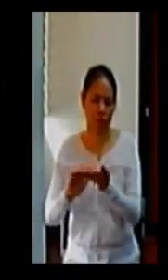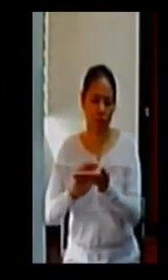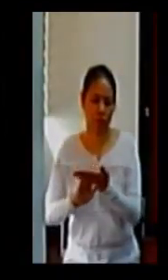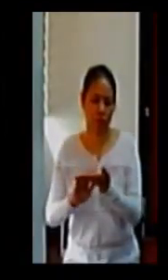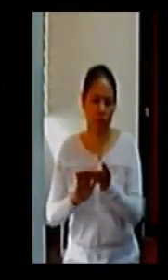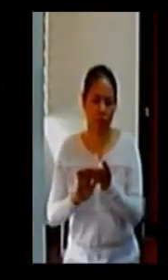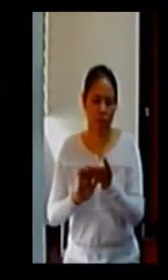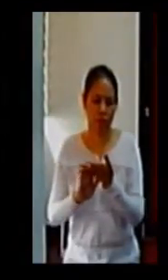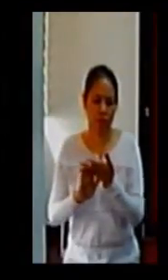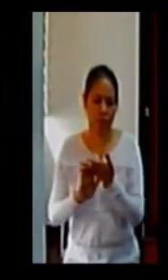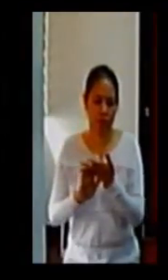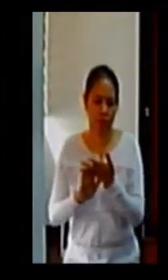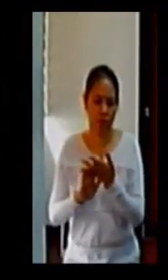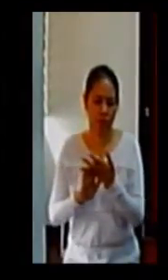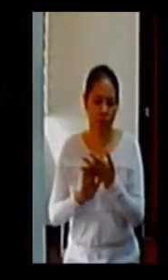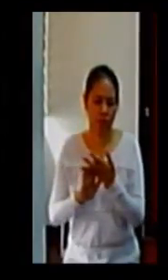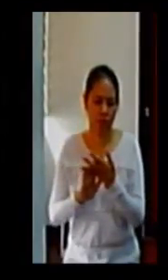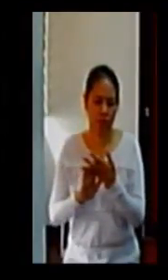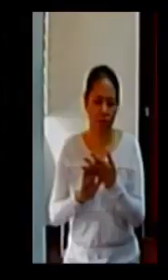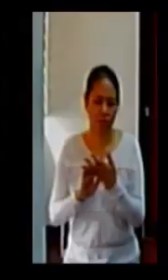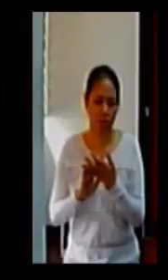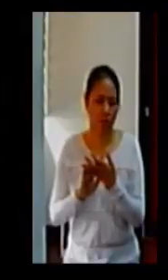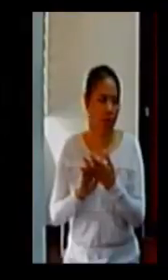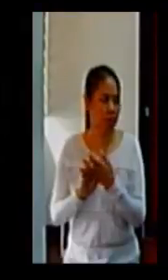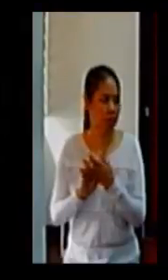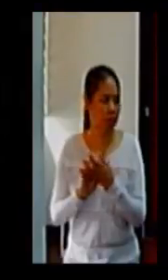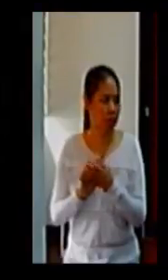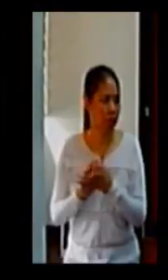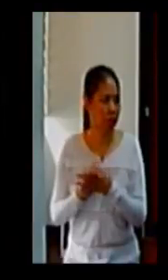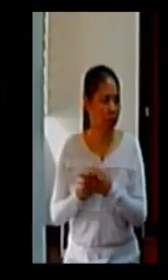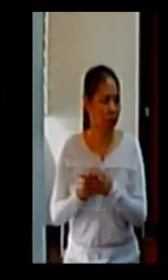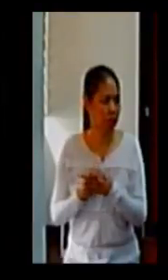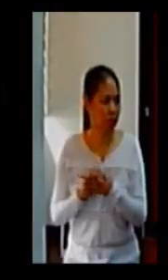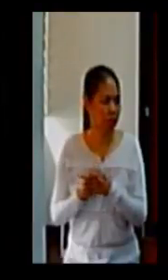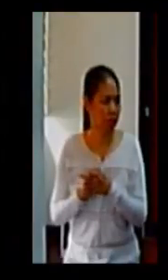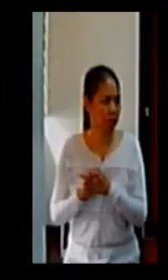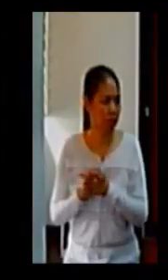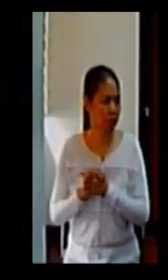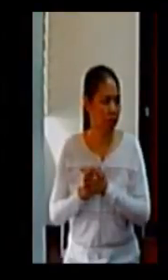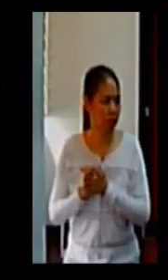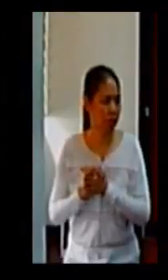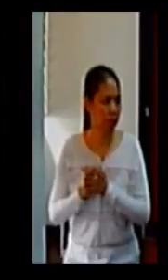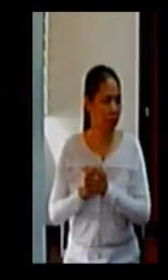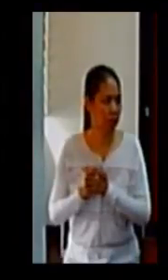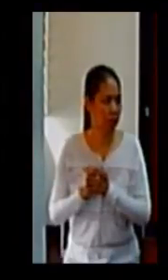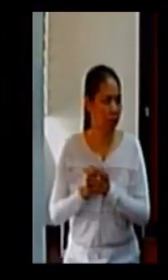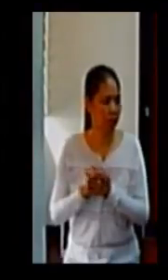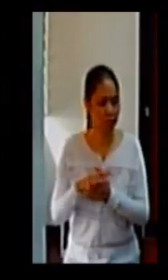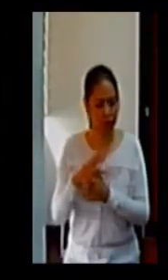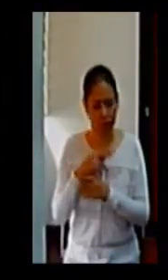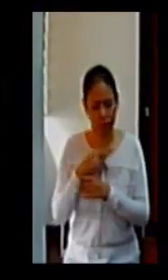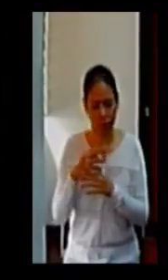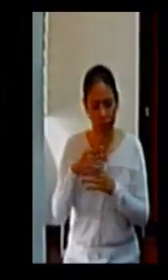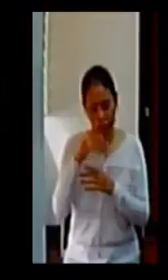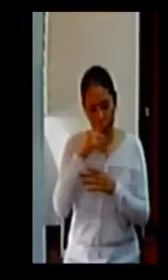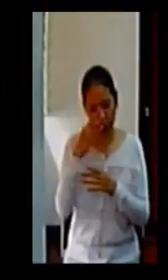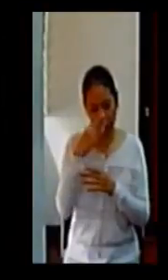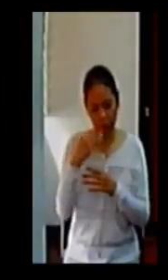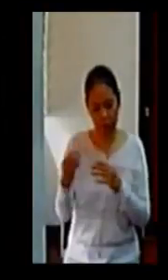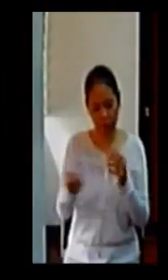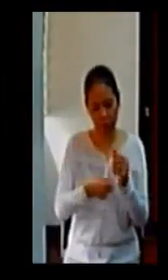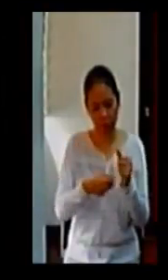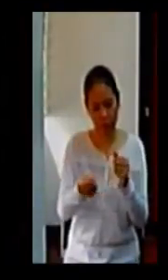Hindi konektado. Sa pagbabago ng inyong pamumuhay or konting pag-ani. Oo, wala. So, ibig